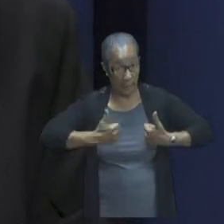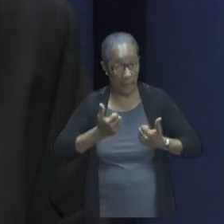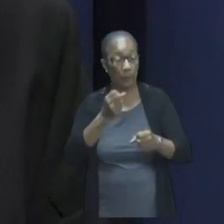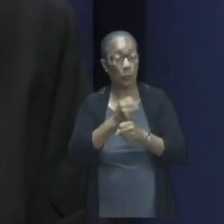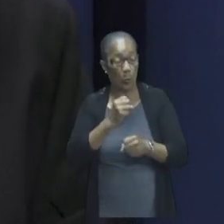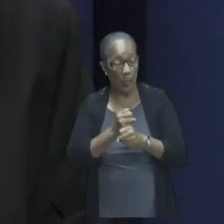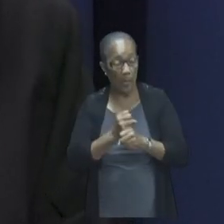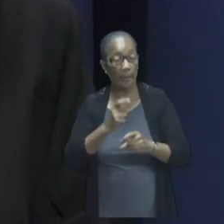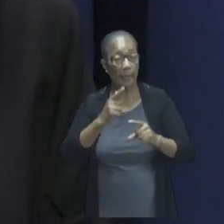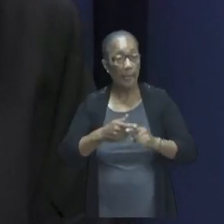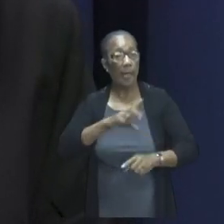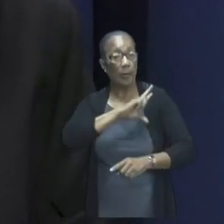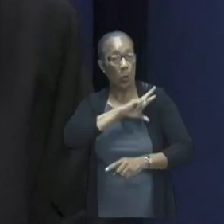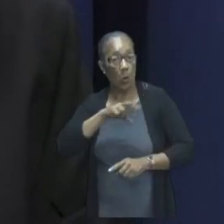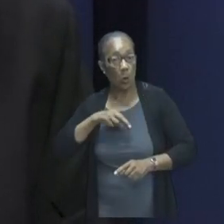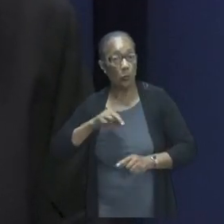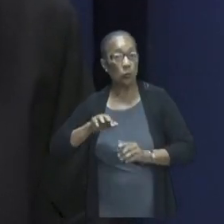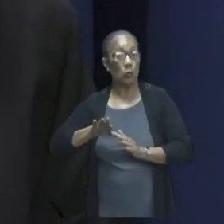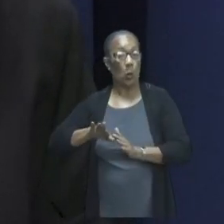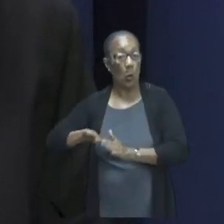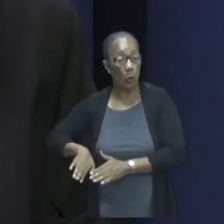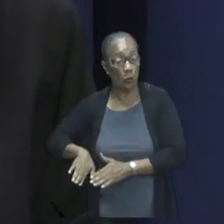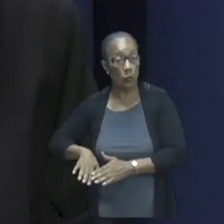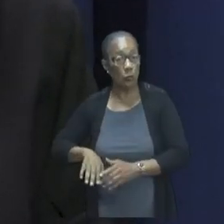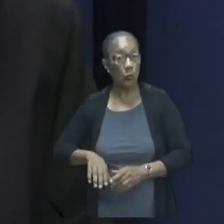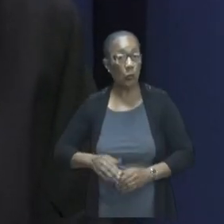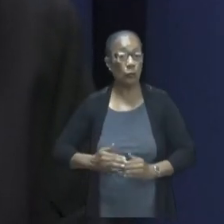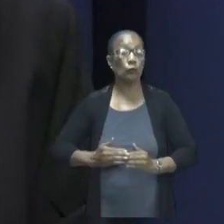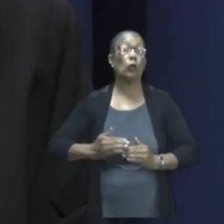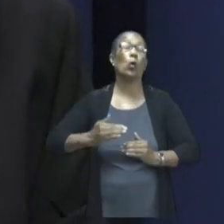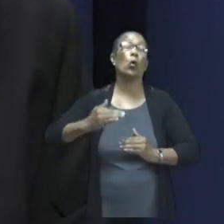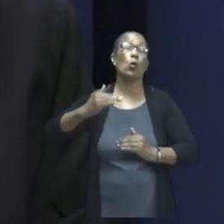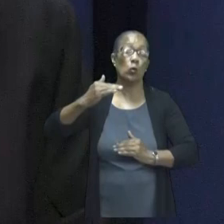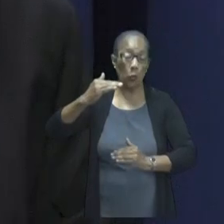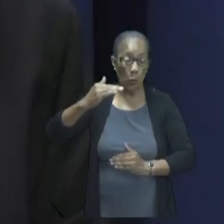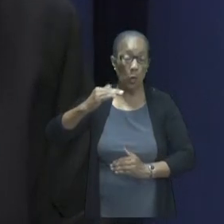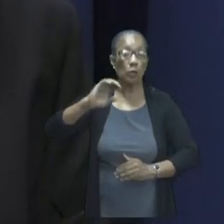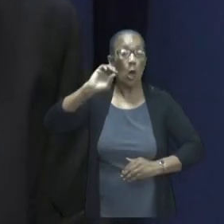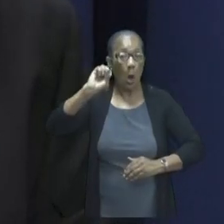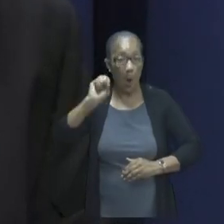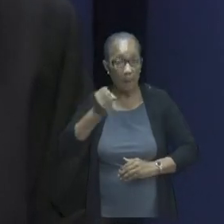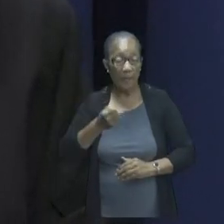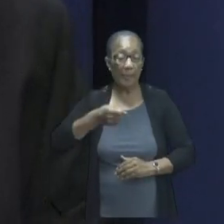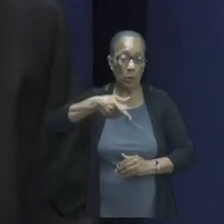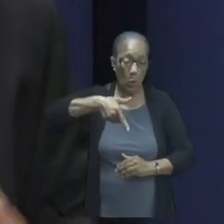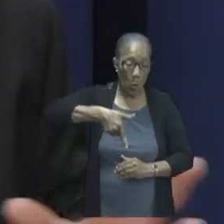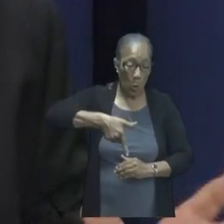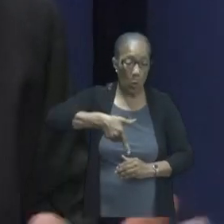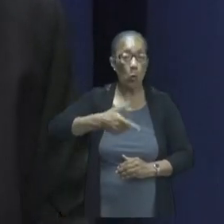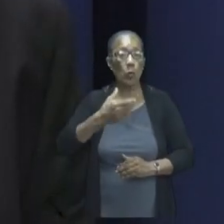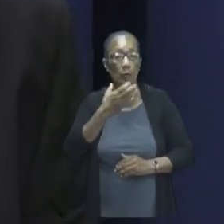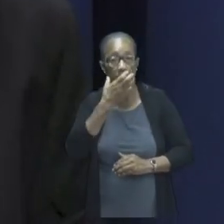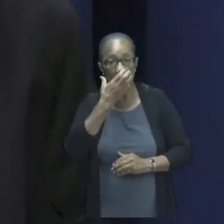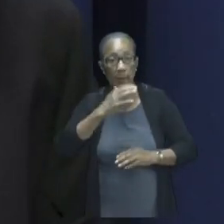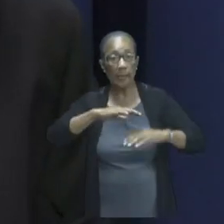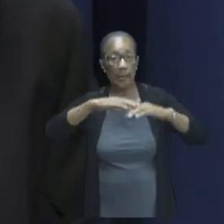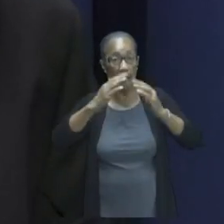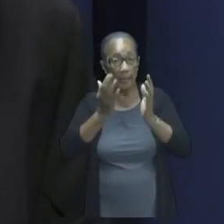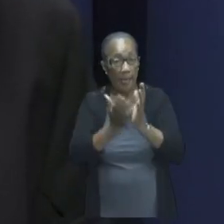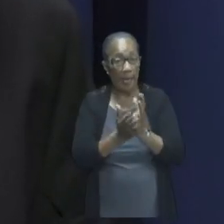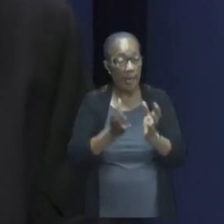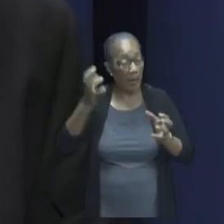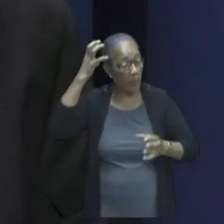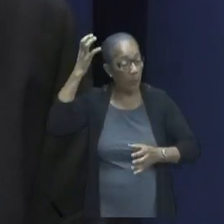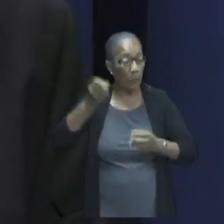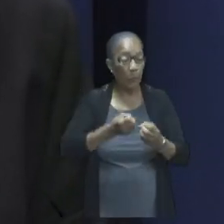onze uitstoot verhoogd waar vanwege de oliesector en allah spin-off van